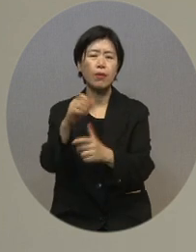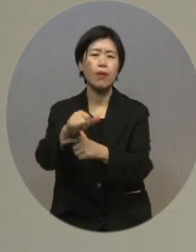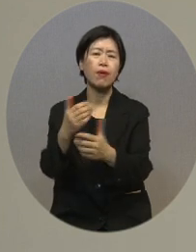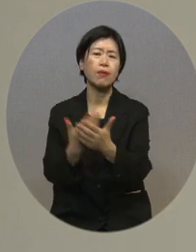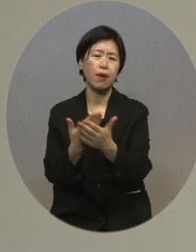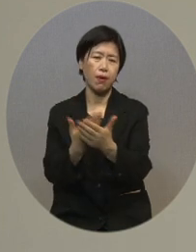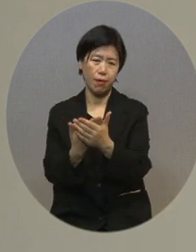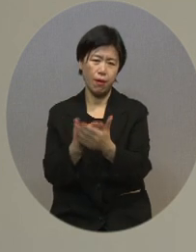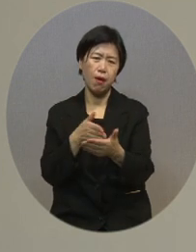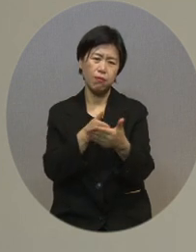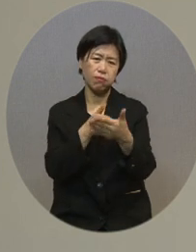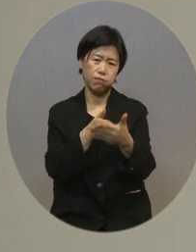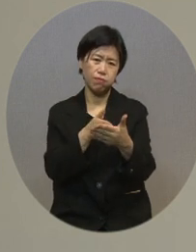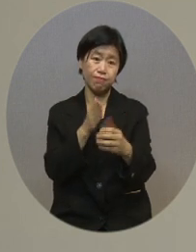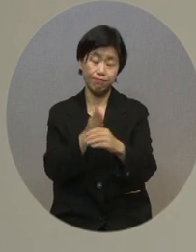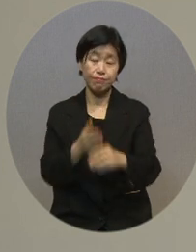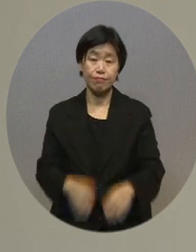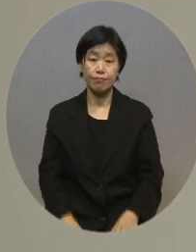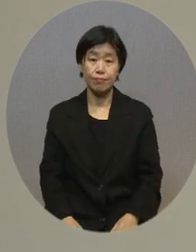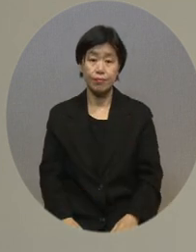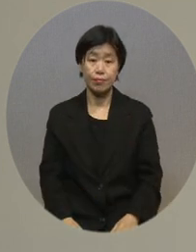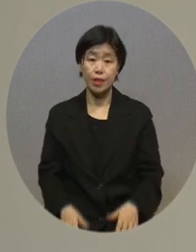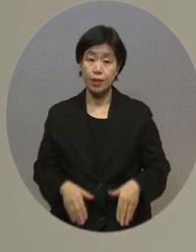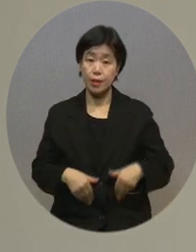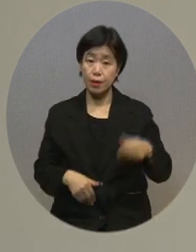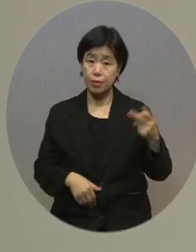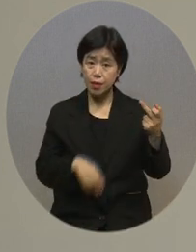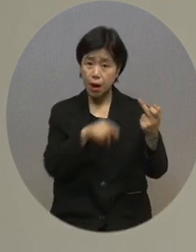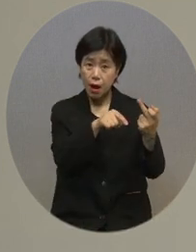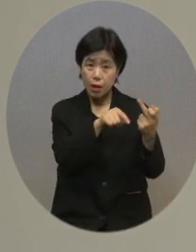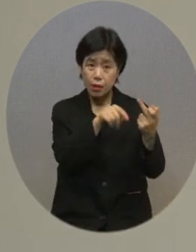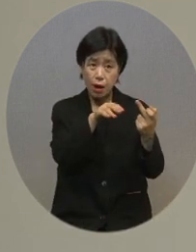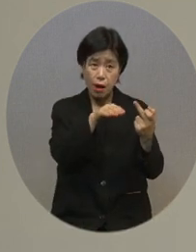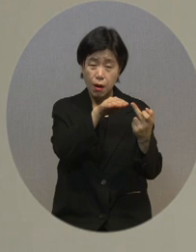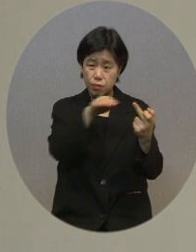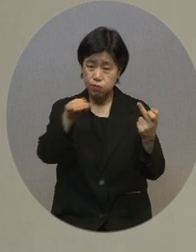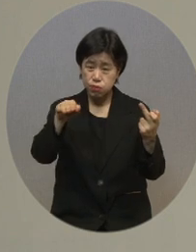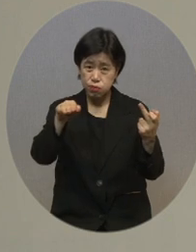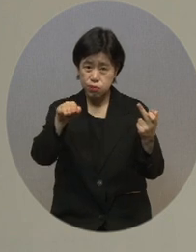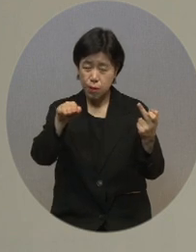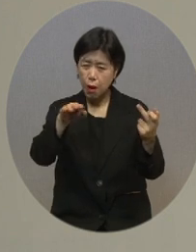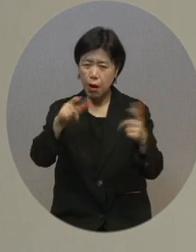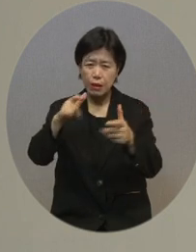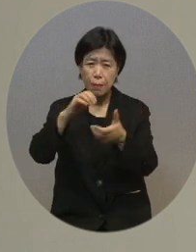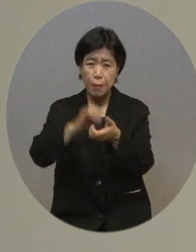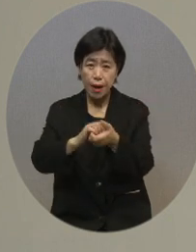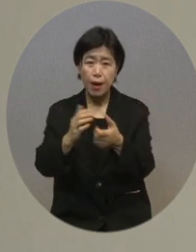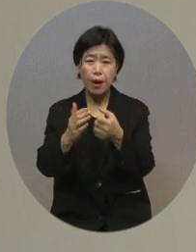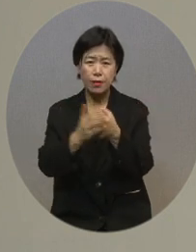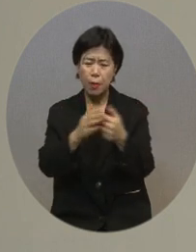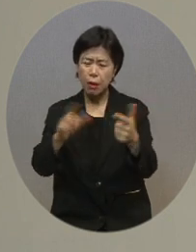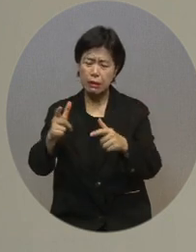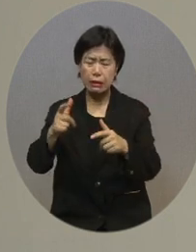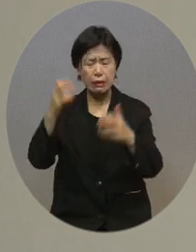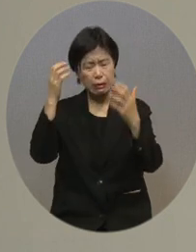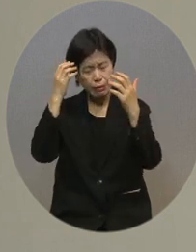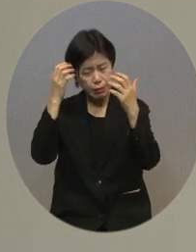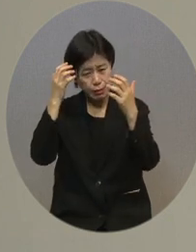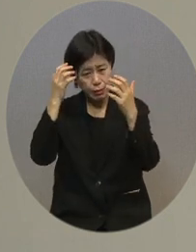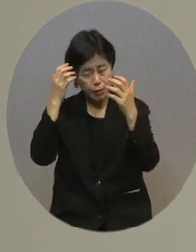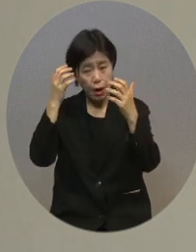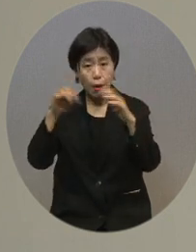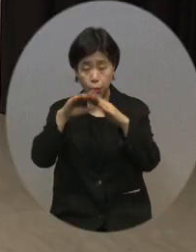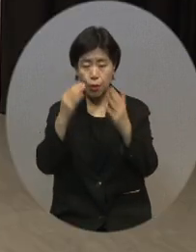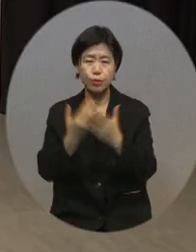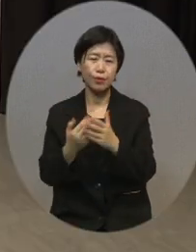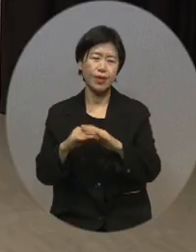하면은 이제 남산 고도 제한으로 인해서 겪었던 불편은 거의 99% 이상 다 해결될 수 있을 거라고 그렇게